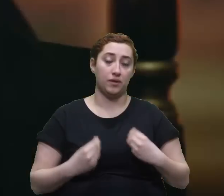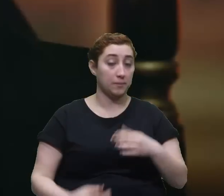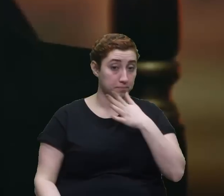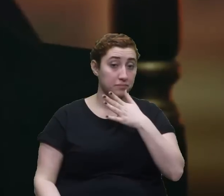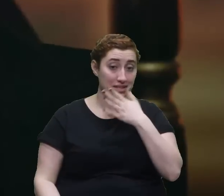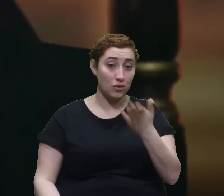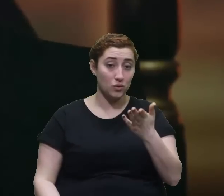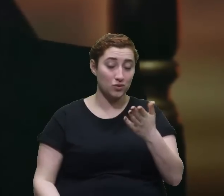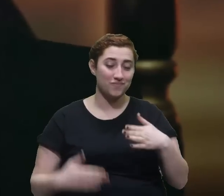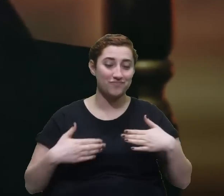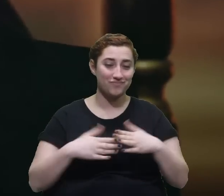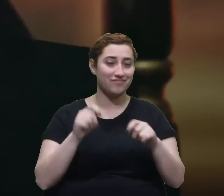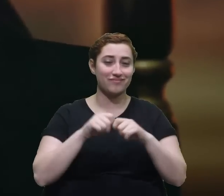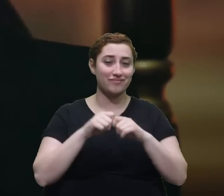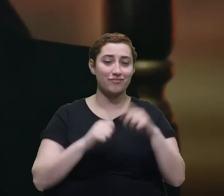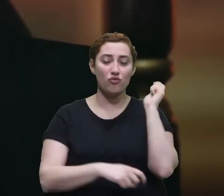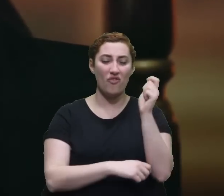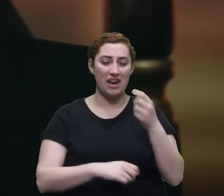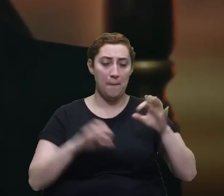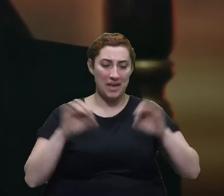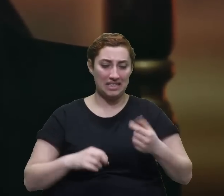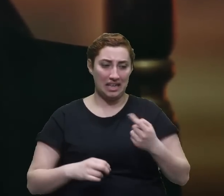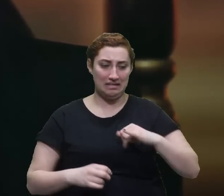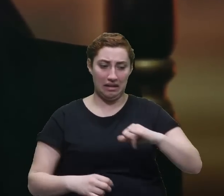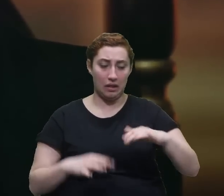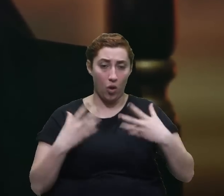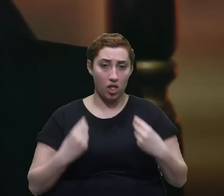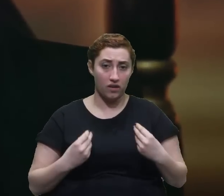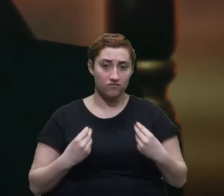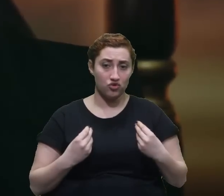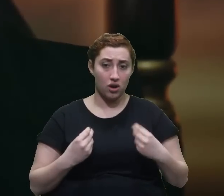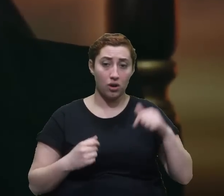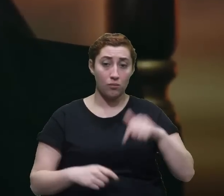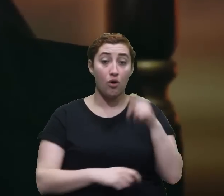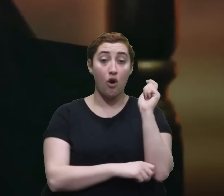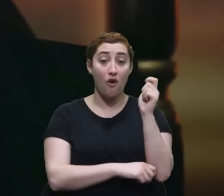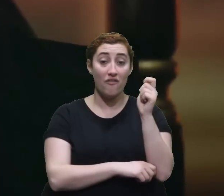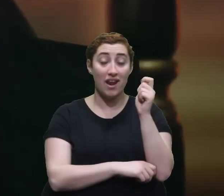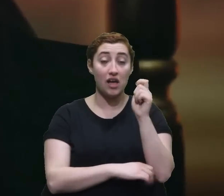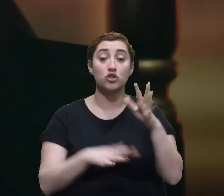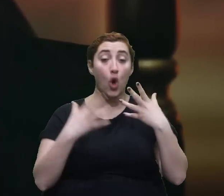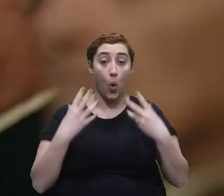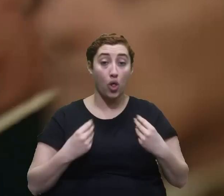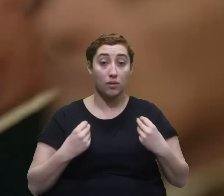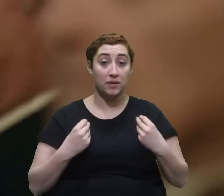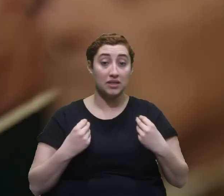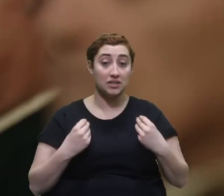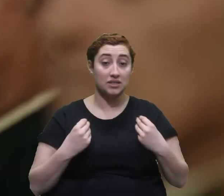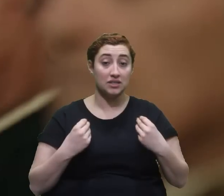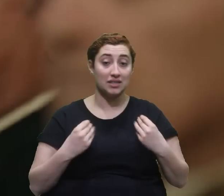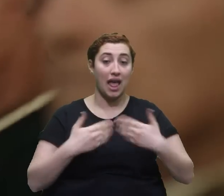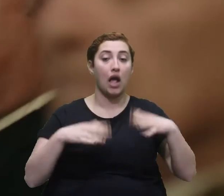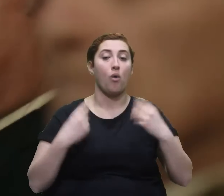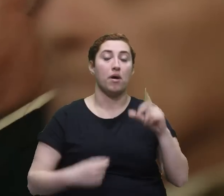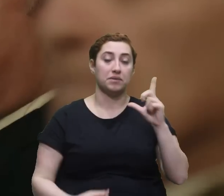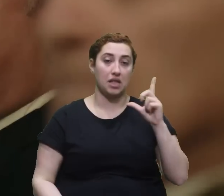Malumunuz, Tersane Konferansı'nın başlamasına çok az bir süre kaldı. Bu konferansın gerçekleşmesine